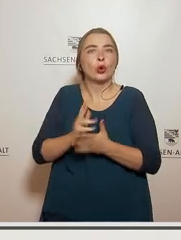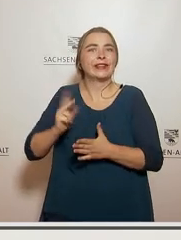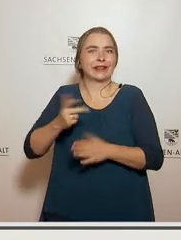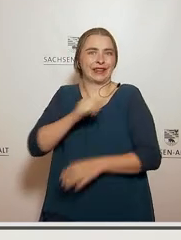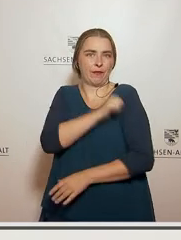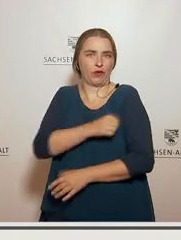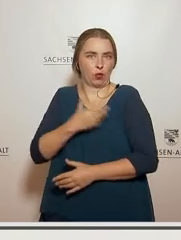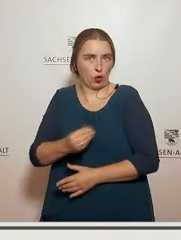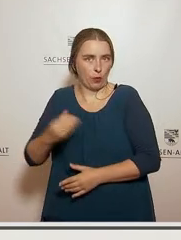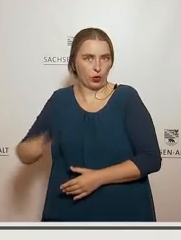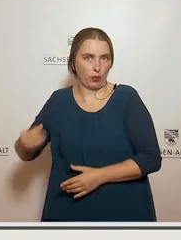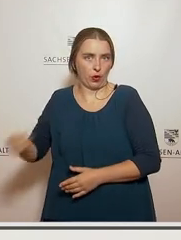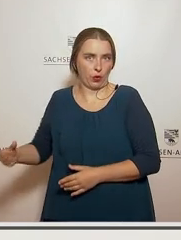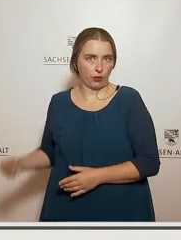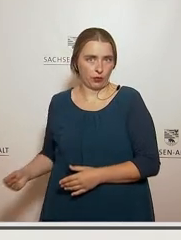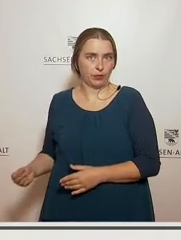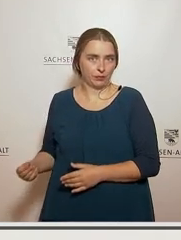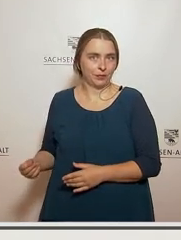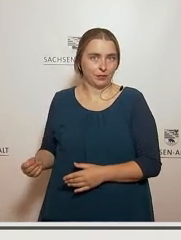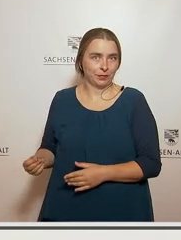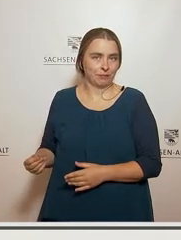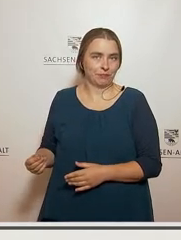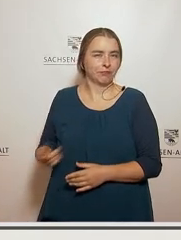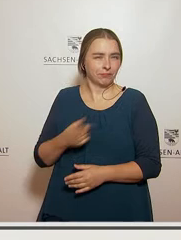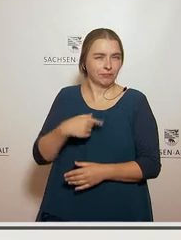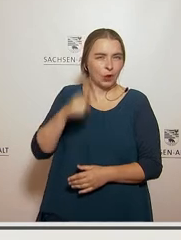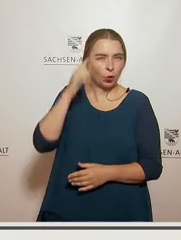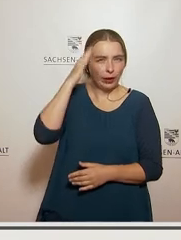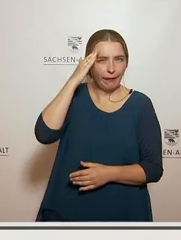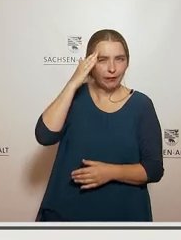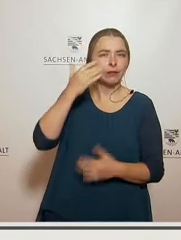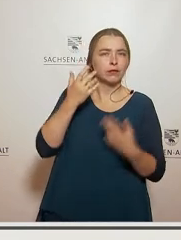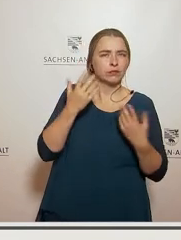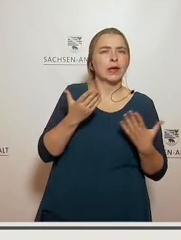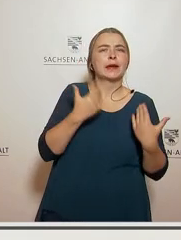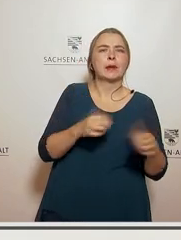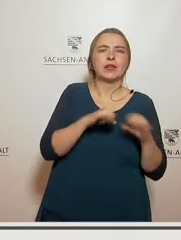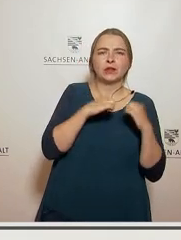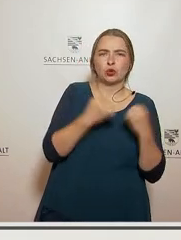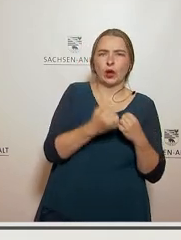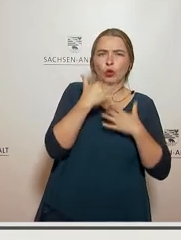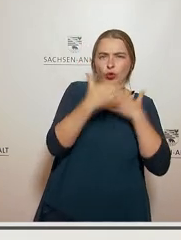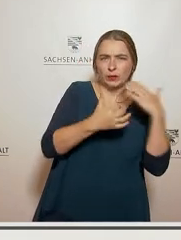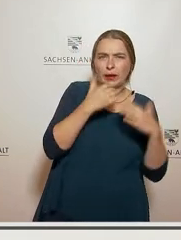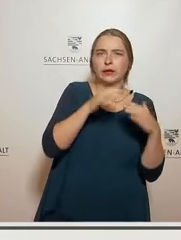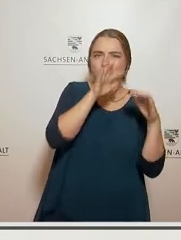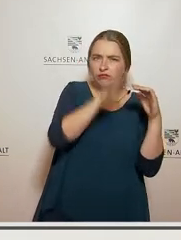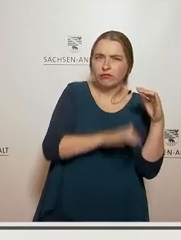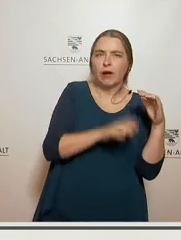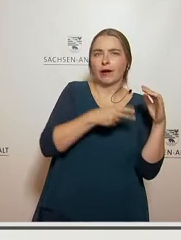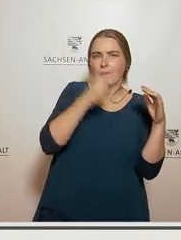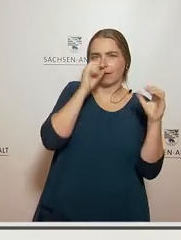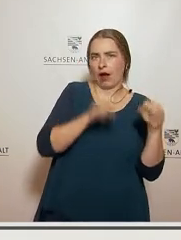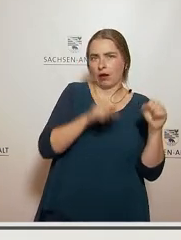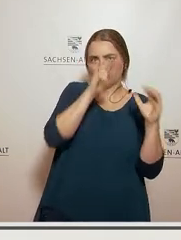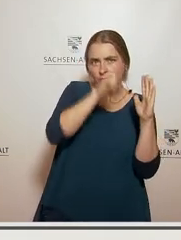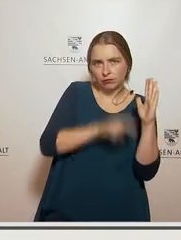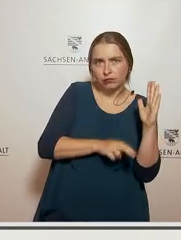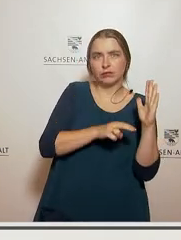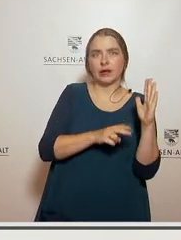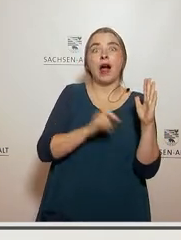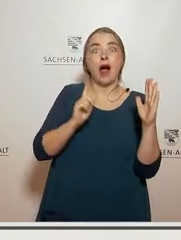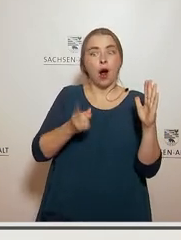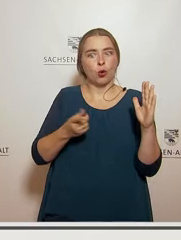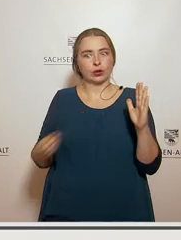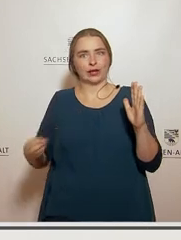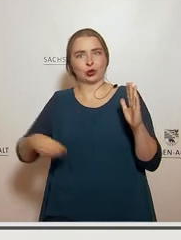Lagebericht. Und ich kann nach wie vor sagen, wir haben jetzt eine Inzidenzzahl von knapp unter 40. Das ist immer noch